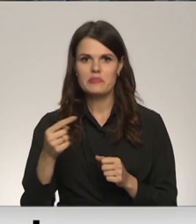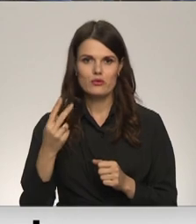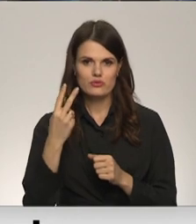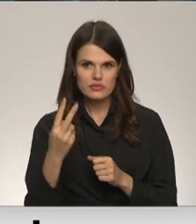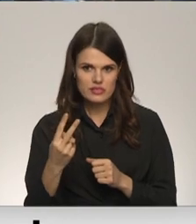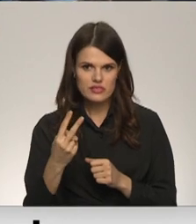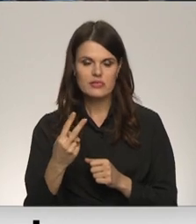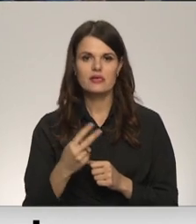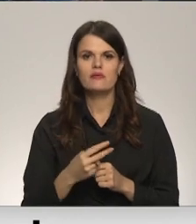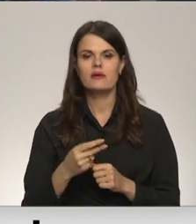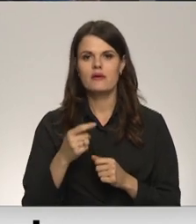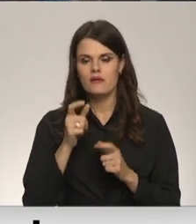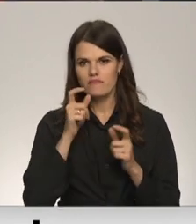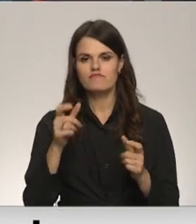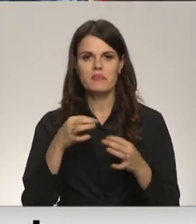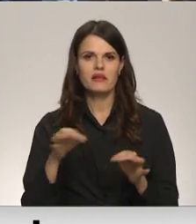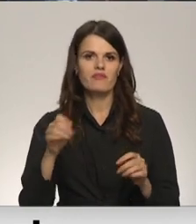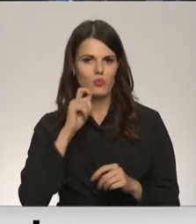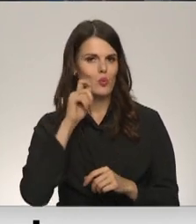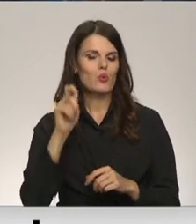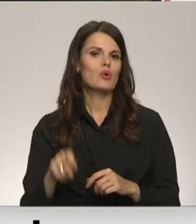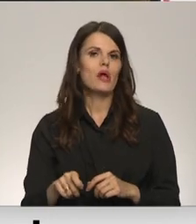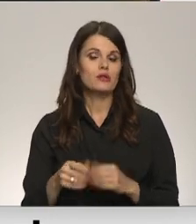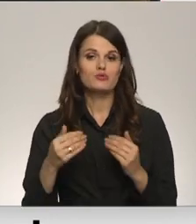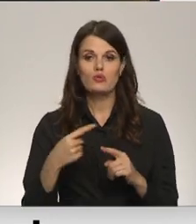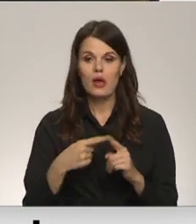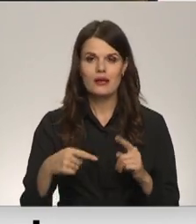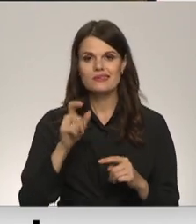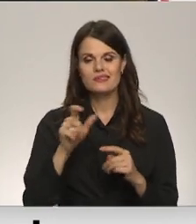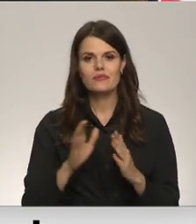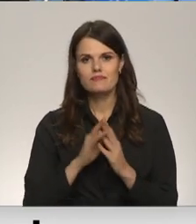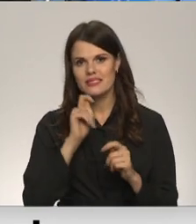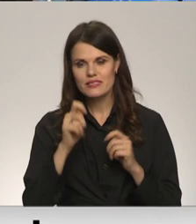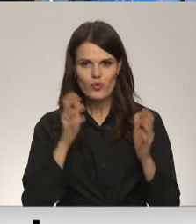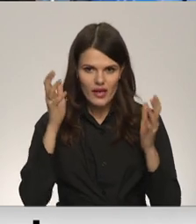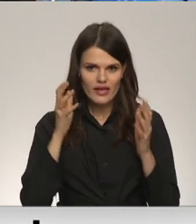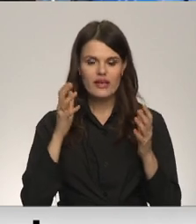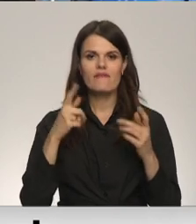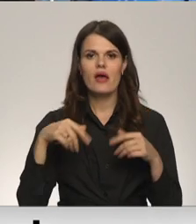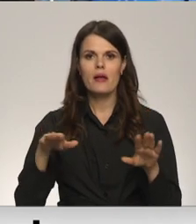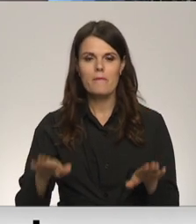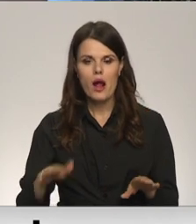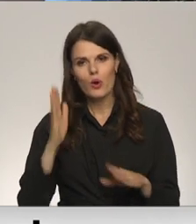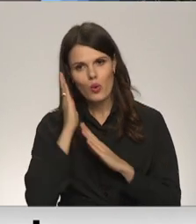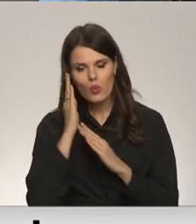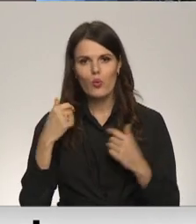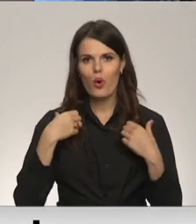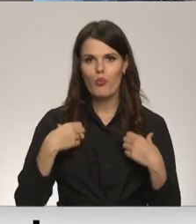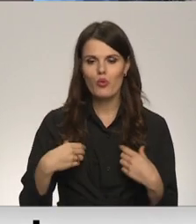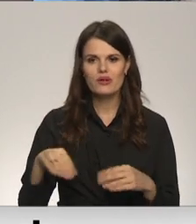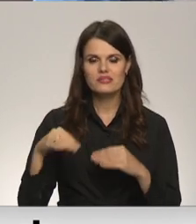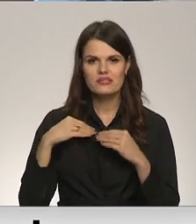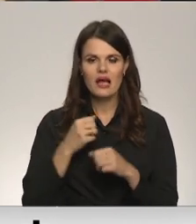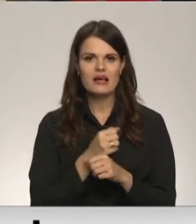grādi. Tāpēc šai reizē cilvēku uzrunāti ziedot ķiveres, vestes, jogas, paklājus, mugursomas, segas,